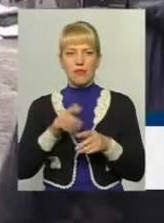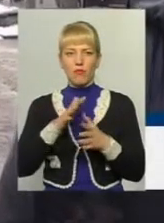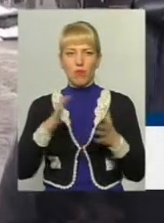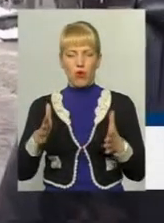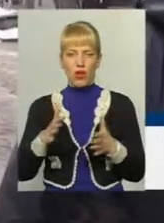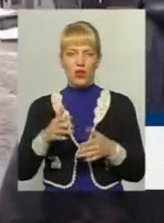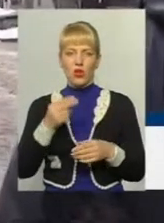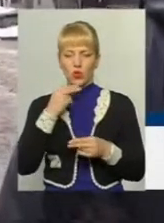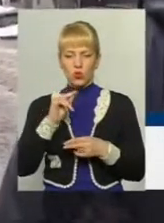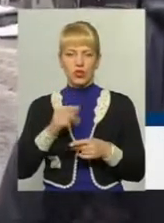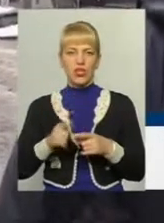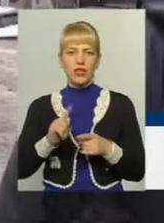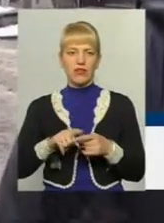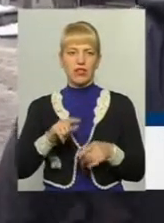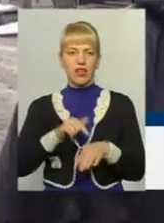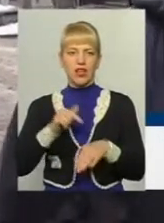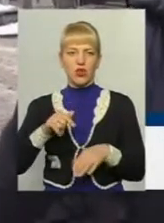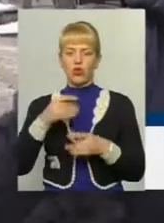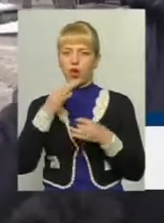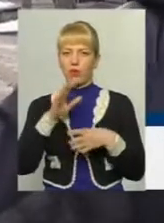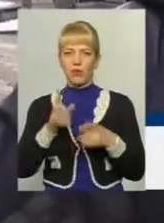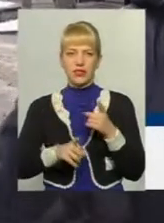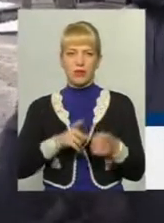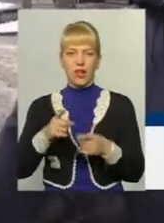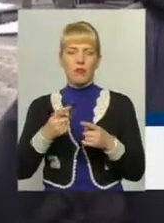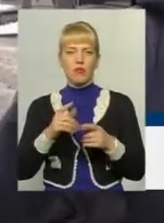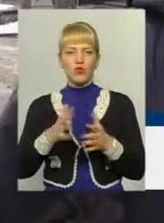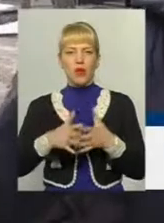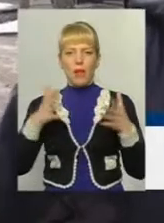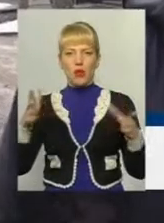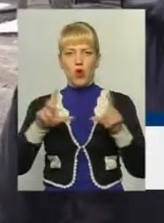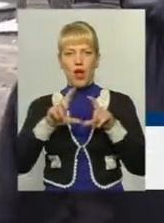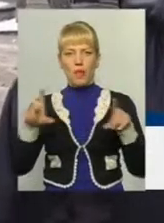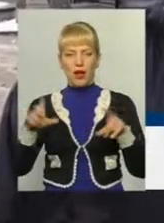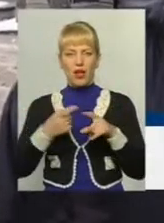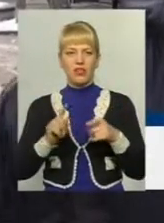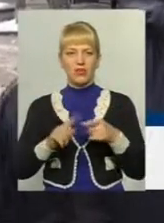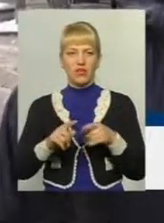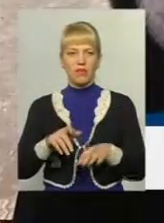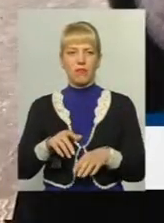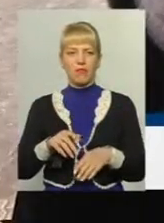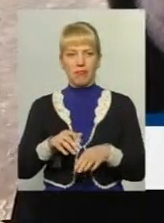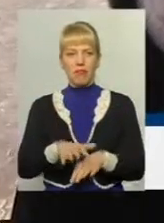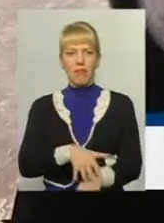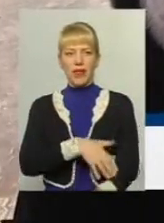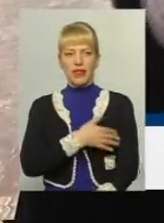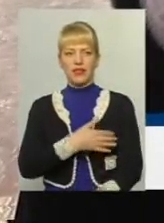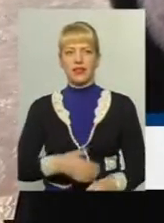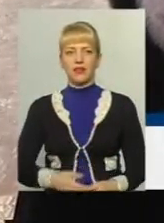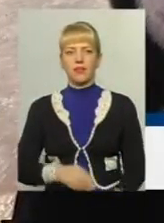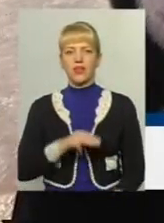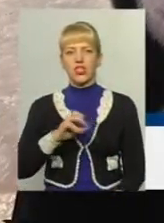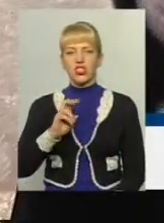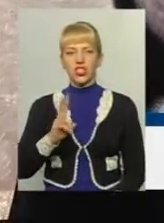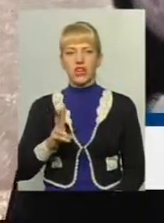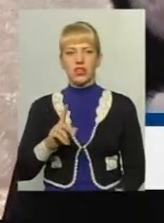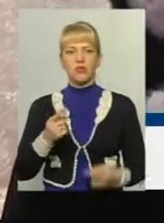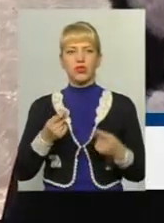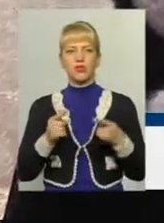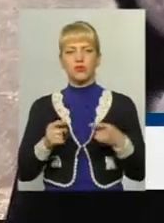потрібні. Думаю, за ОСББ. Чому? Ну, тому що те, що діляється маленькими